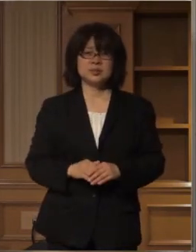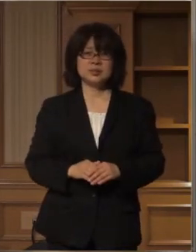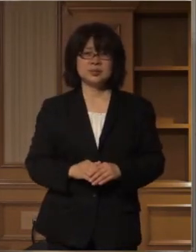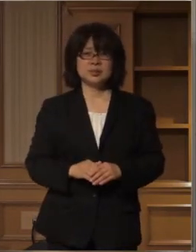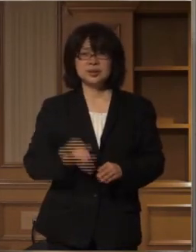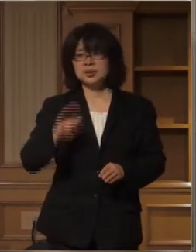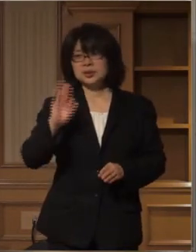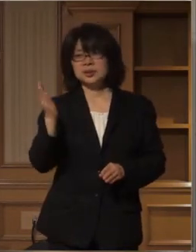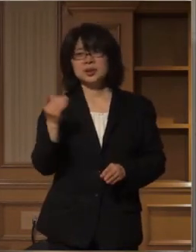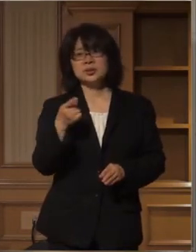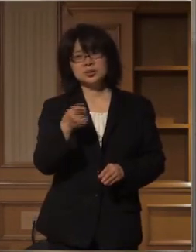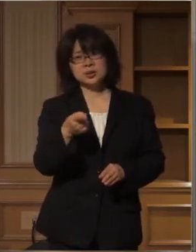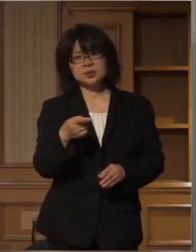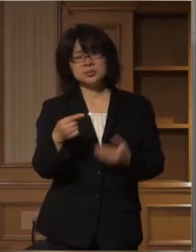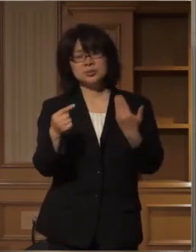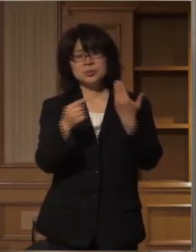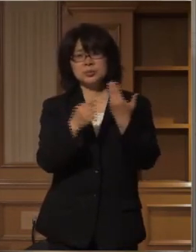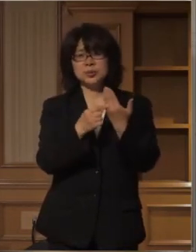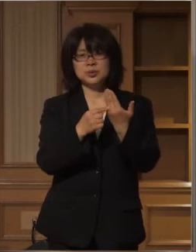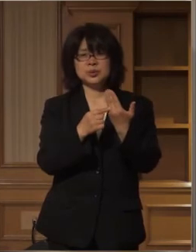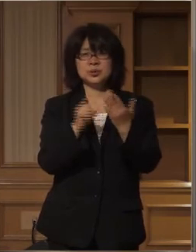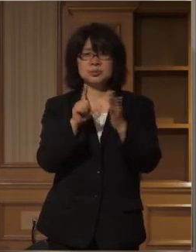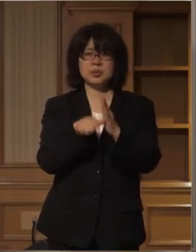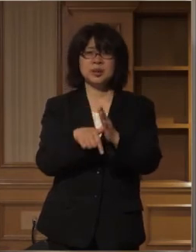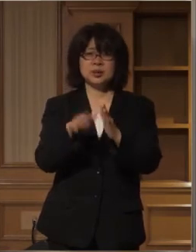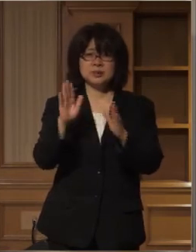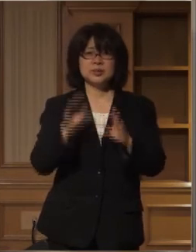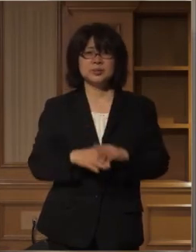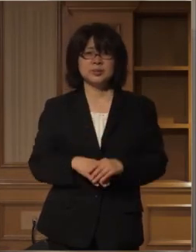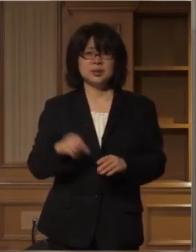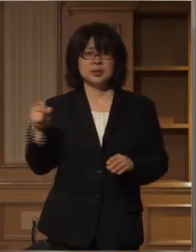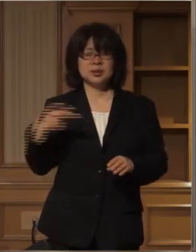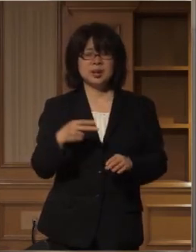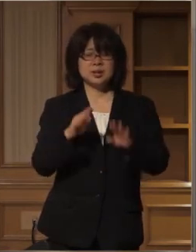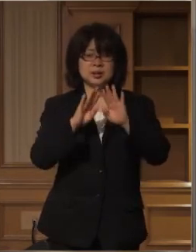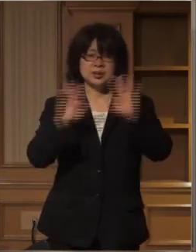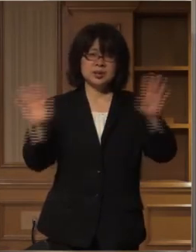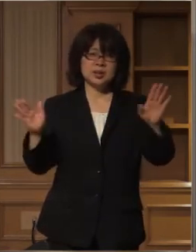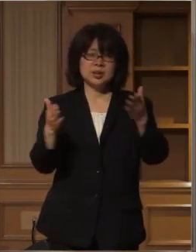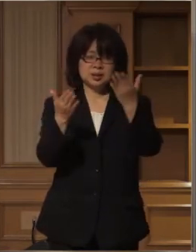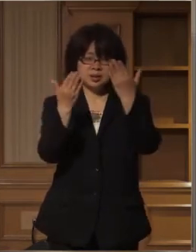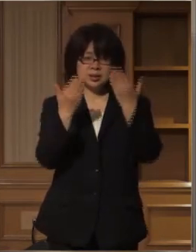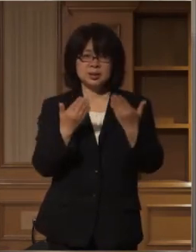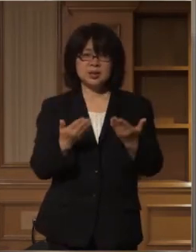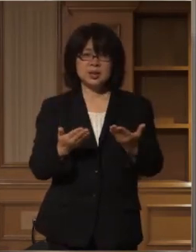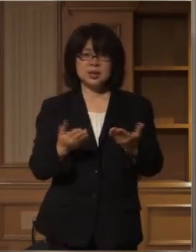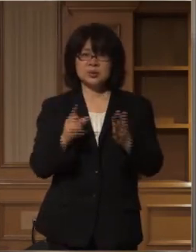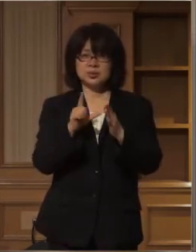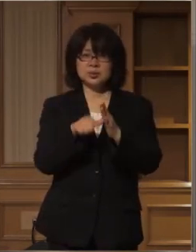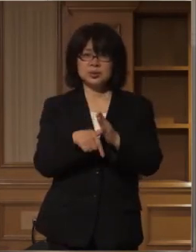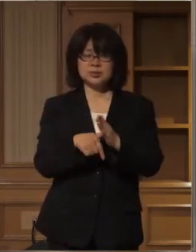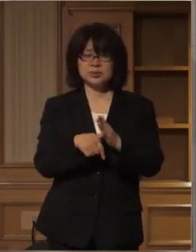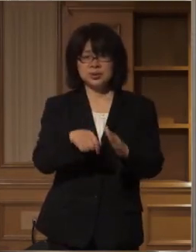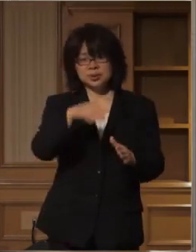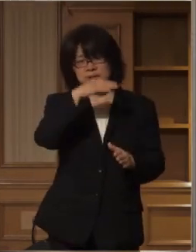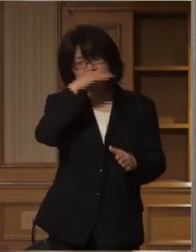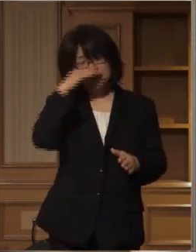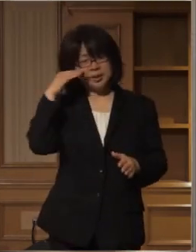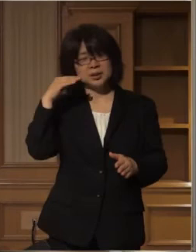そこがポイントであったりとか、またその開かれる時のこの開かれ方の凄まじさっていうのをです